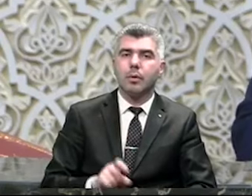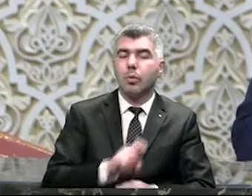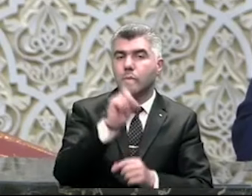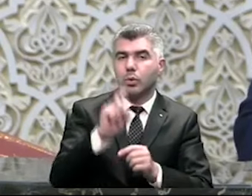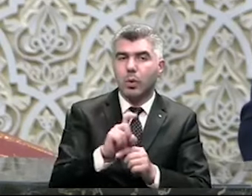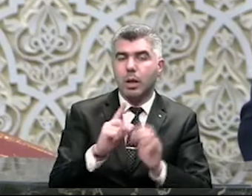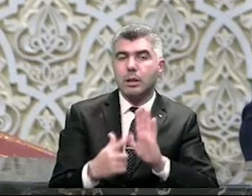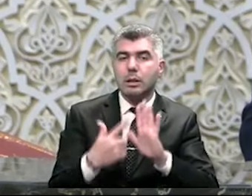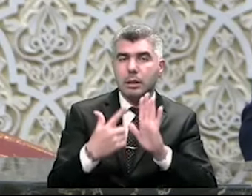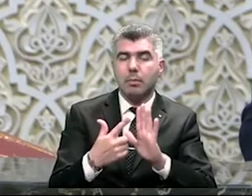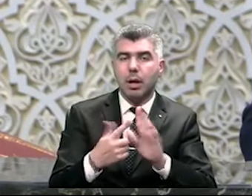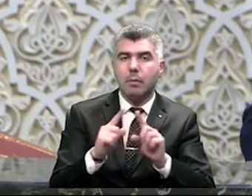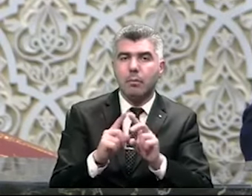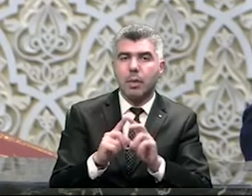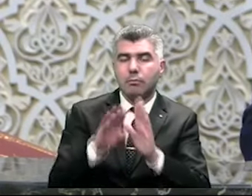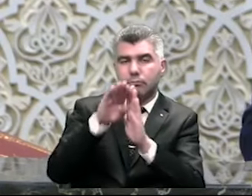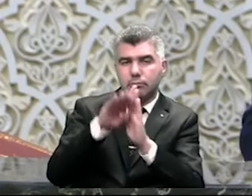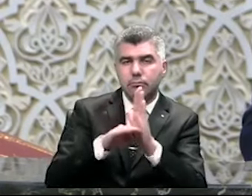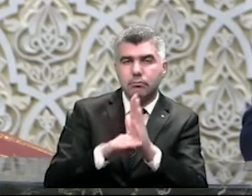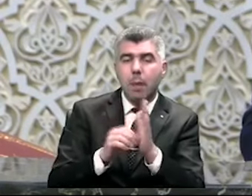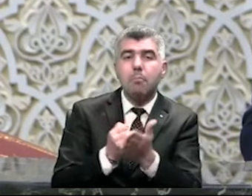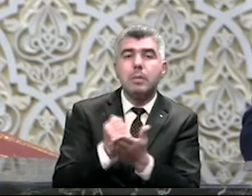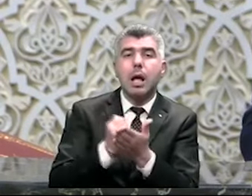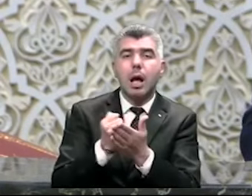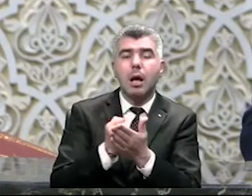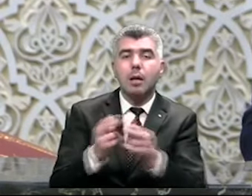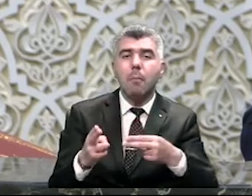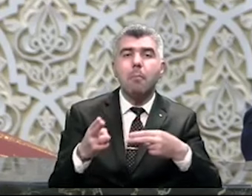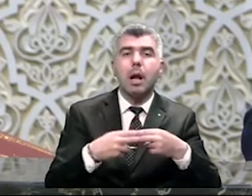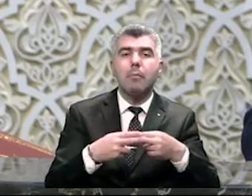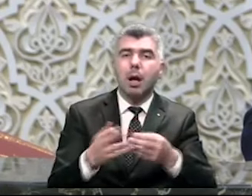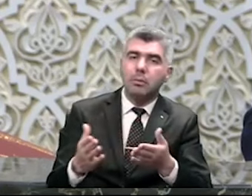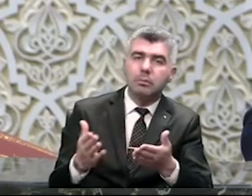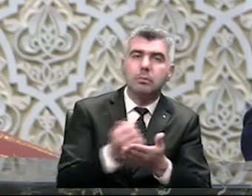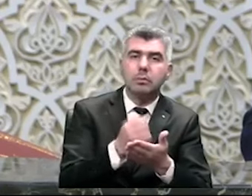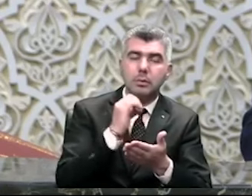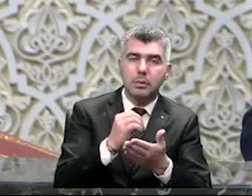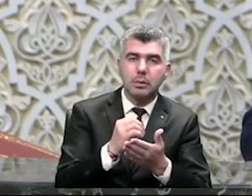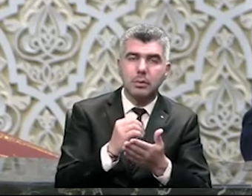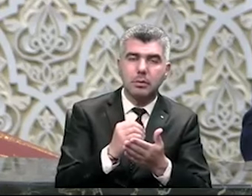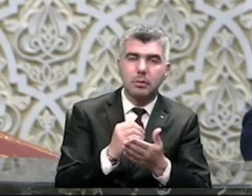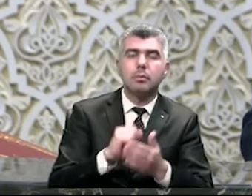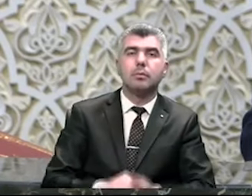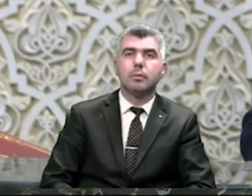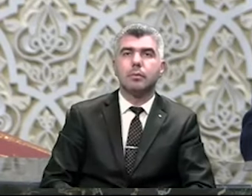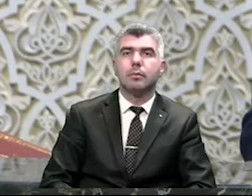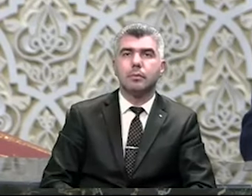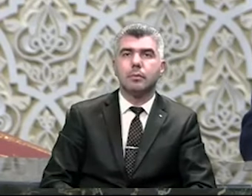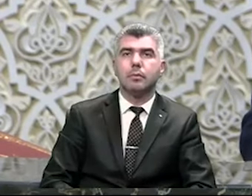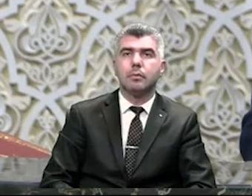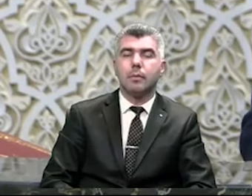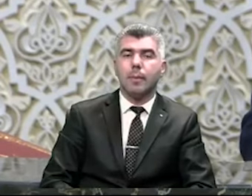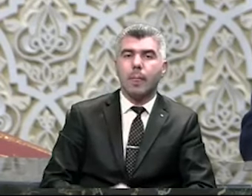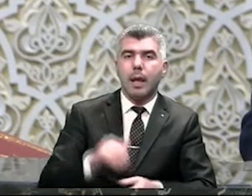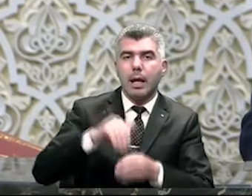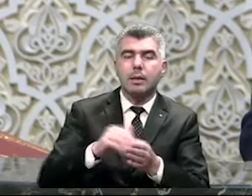السابع موضوعه نسبه الرسوب المرتفعه في الامتحان النظري الخاص بنيل رخصه السياقه الكلمه حد الساده المستشارين